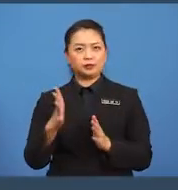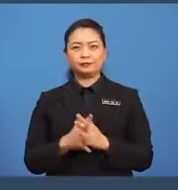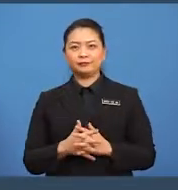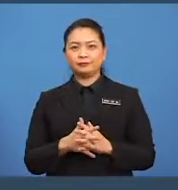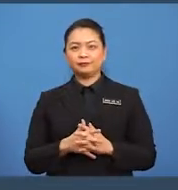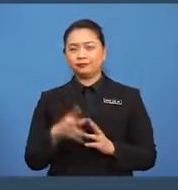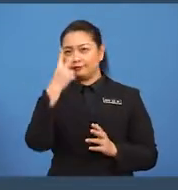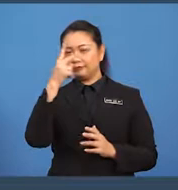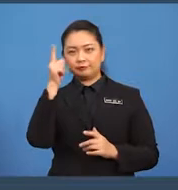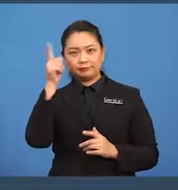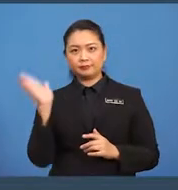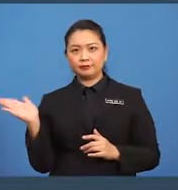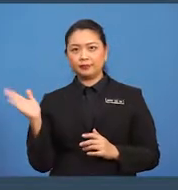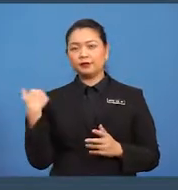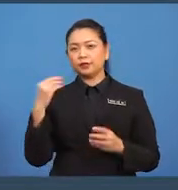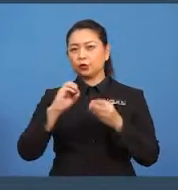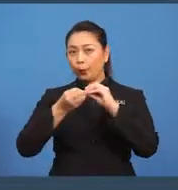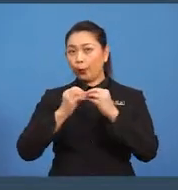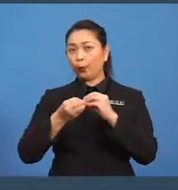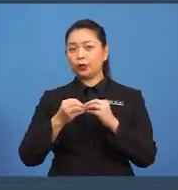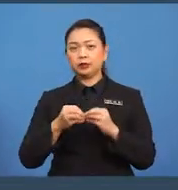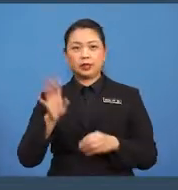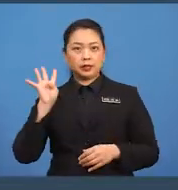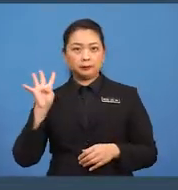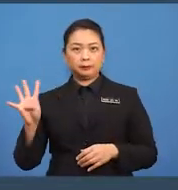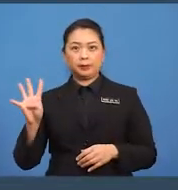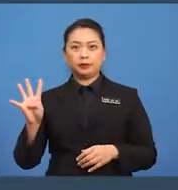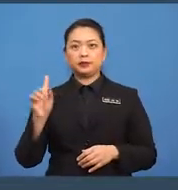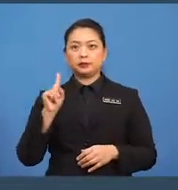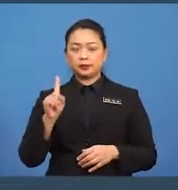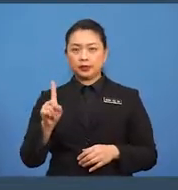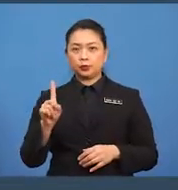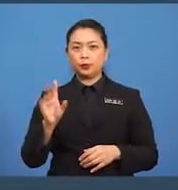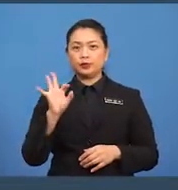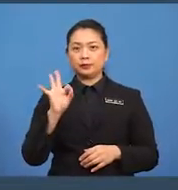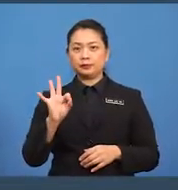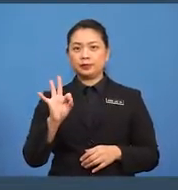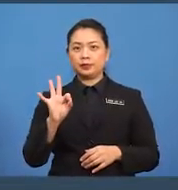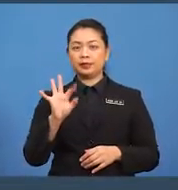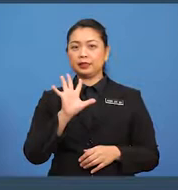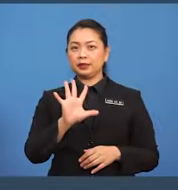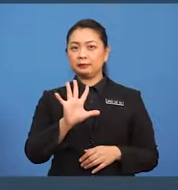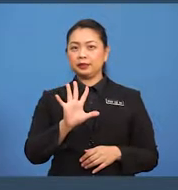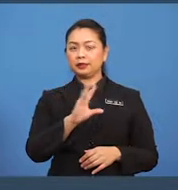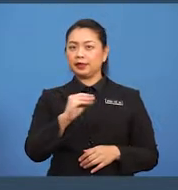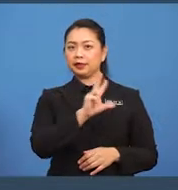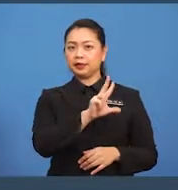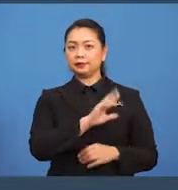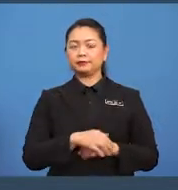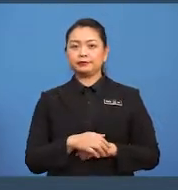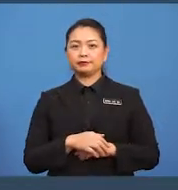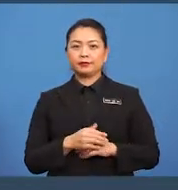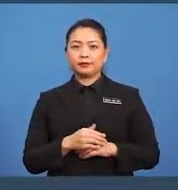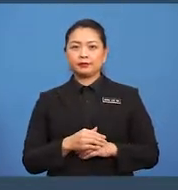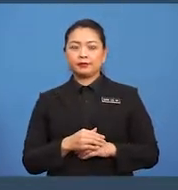paparan skrin. Terdapat nombor 4, 1, 9, 5 dan 3.